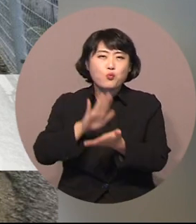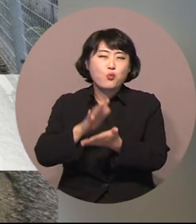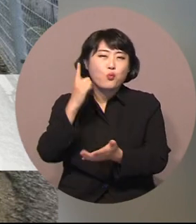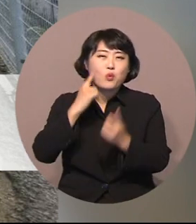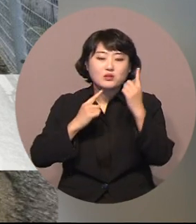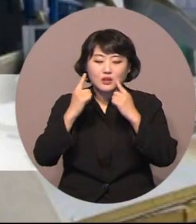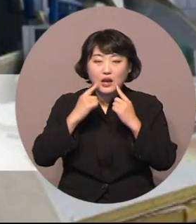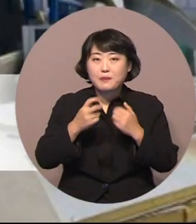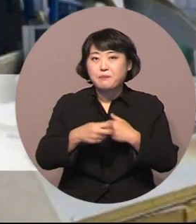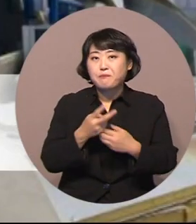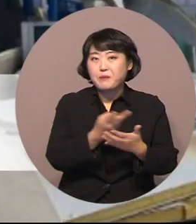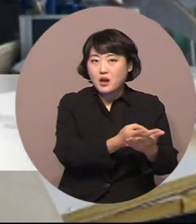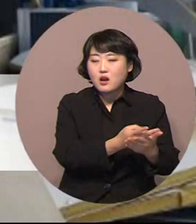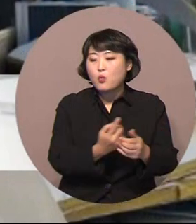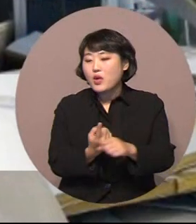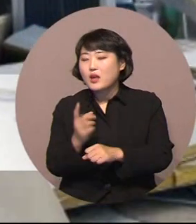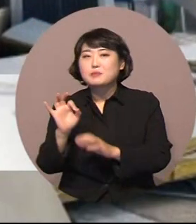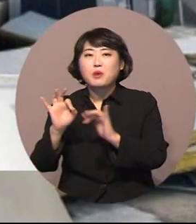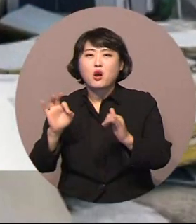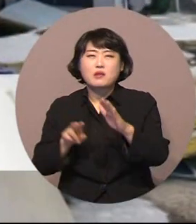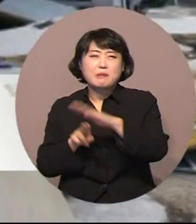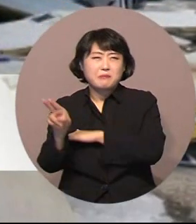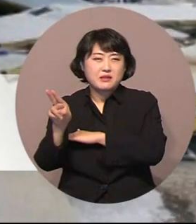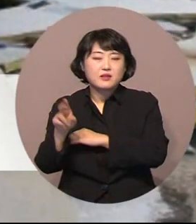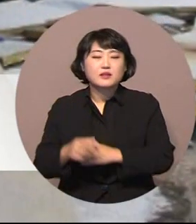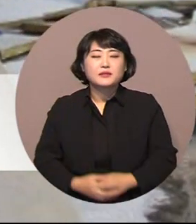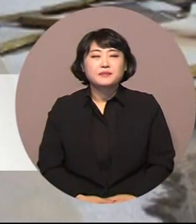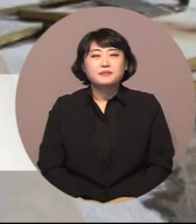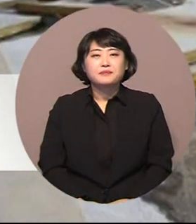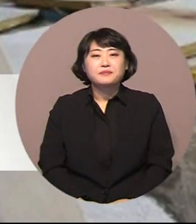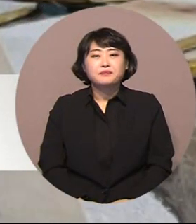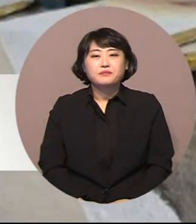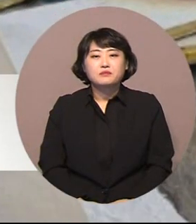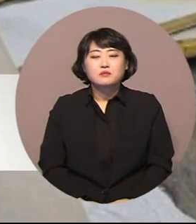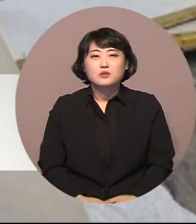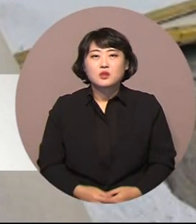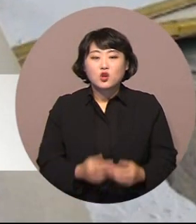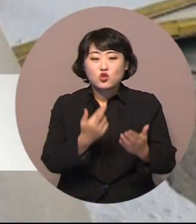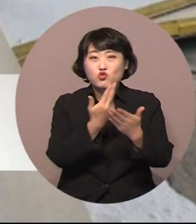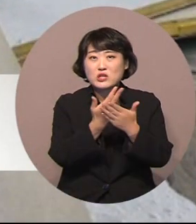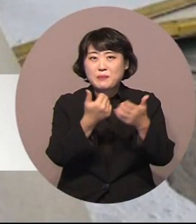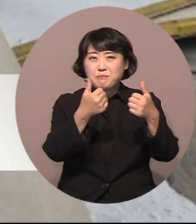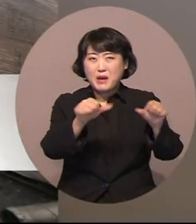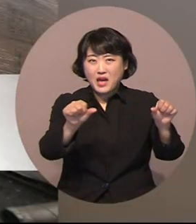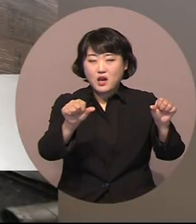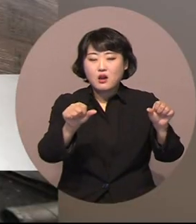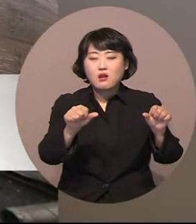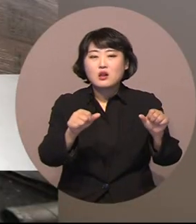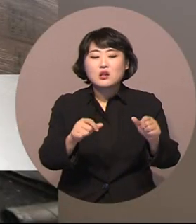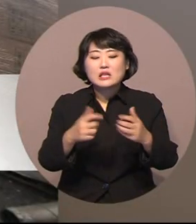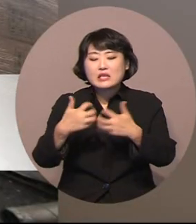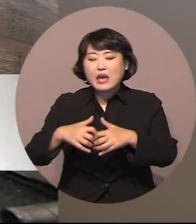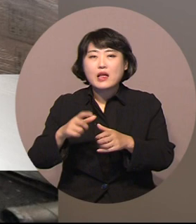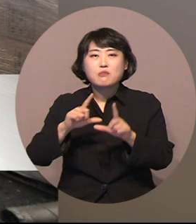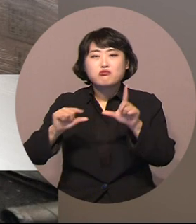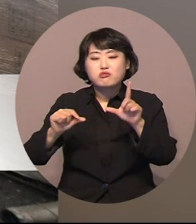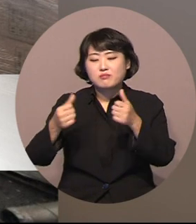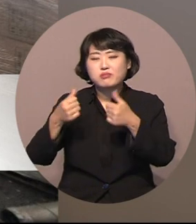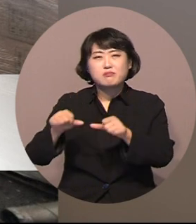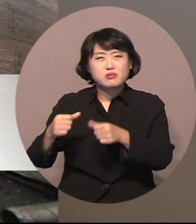옮겨졌으며 직원 10여명이 대피했습니다 또 건물 유리창이 깨지고 공장 설비 일부가